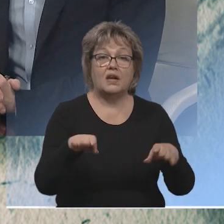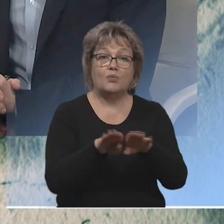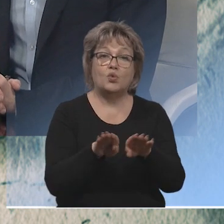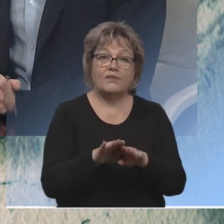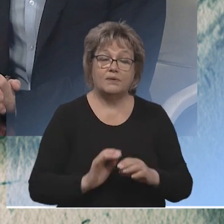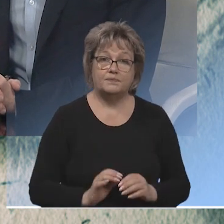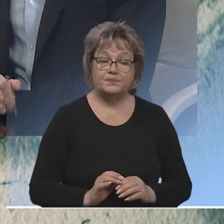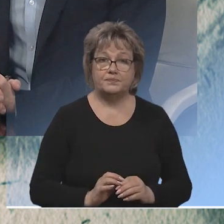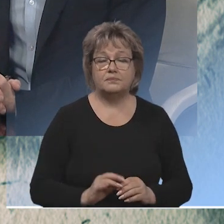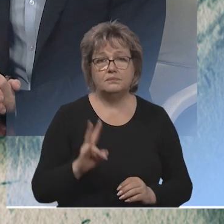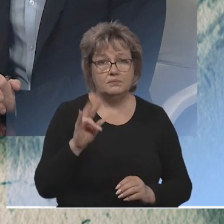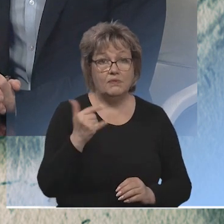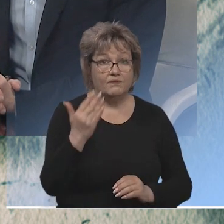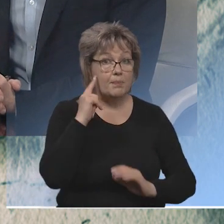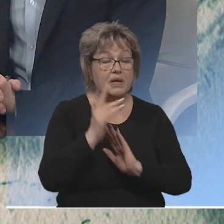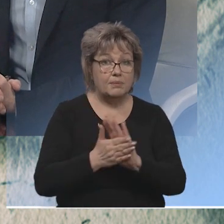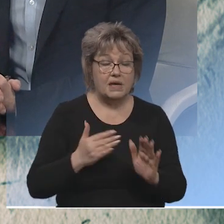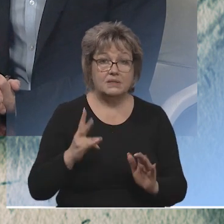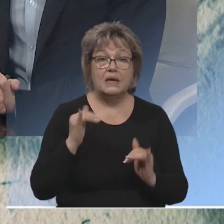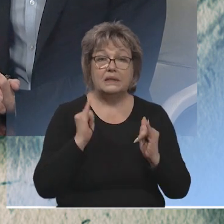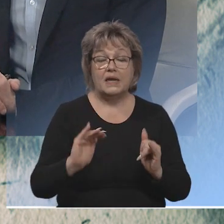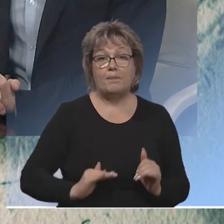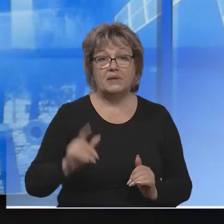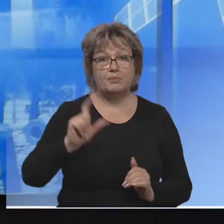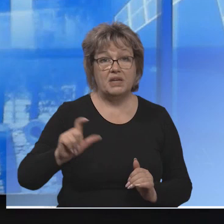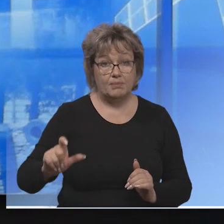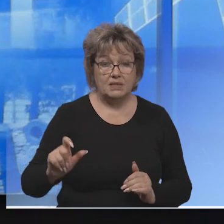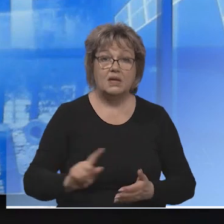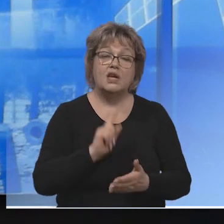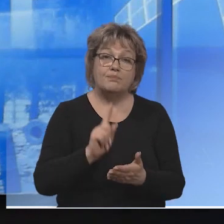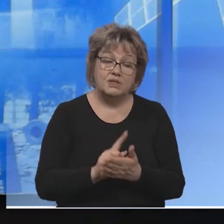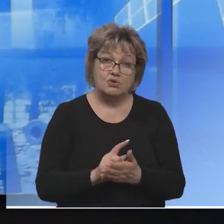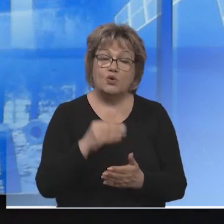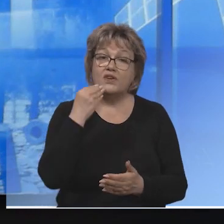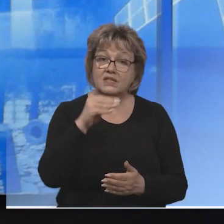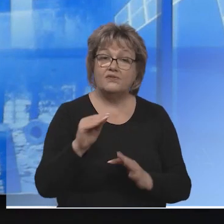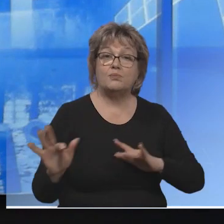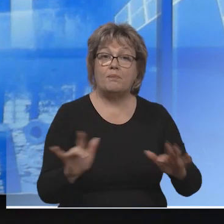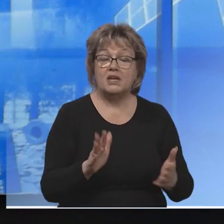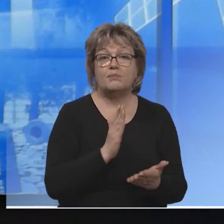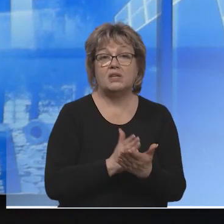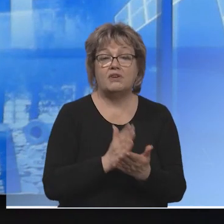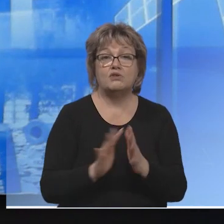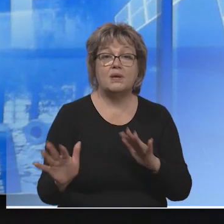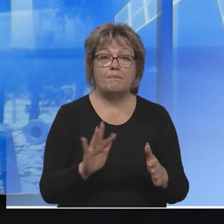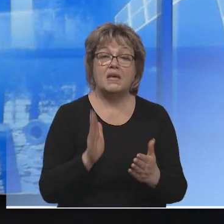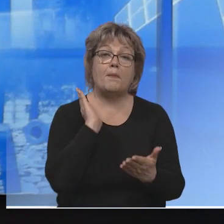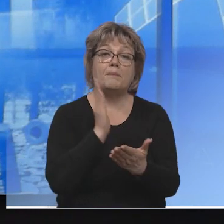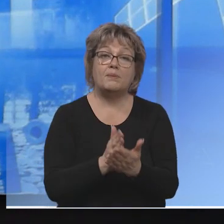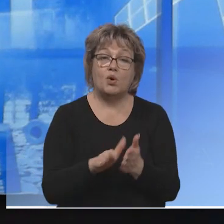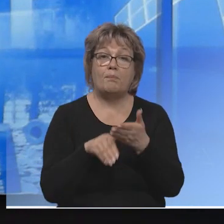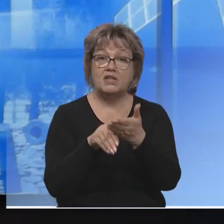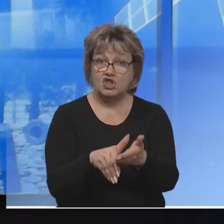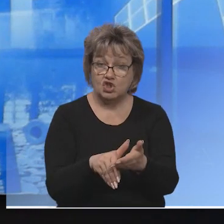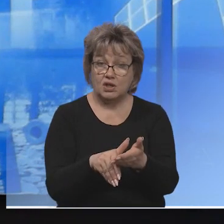региональном уровне? Ну, вы понимаете, для предпринимателей, безусловно, самыми эффективными мерами являются меры